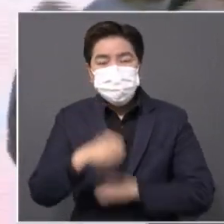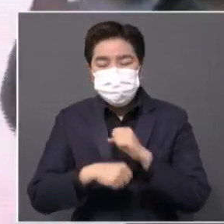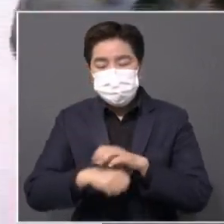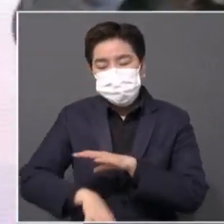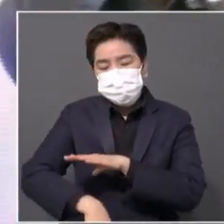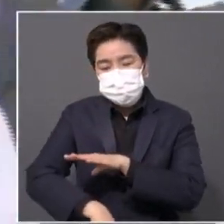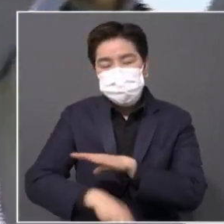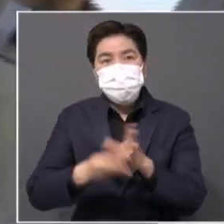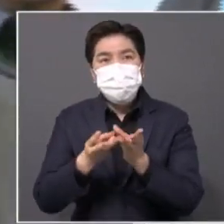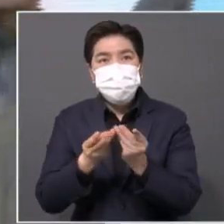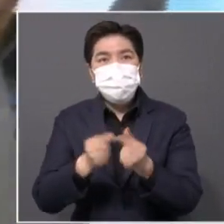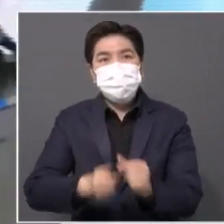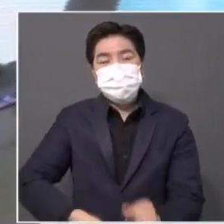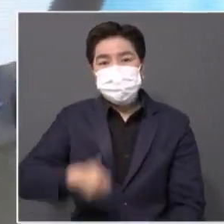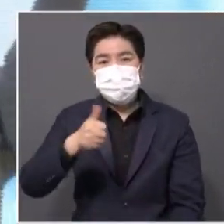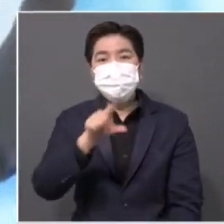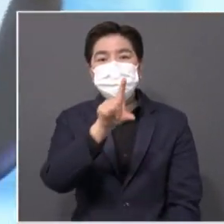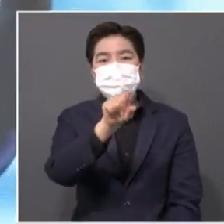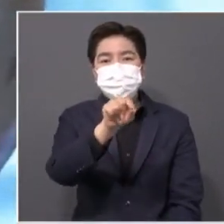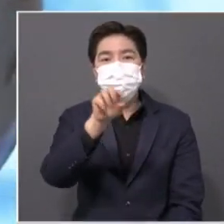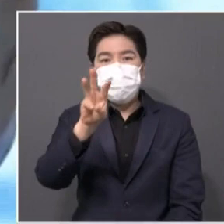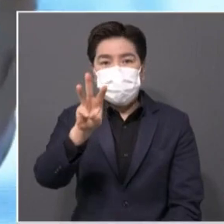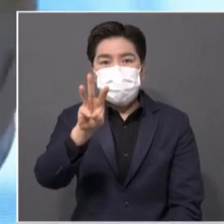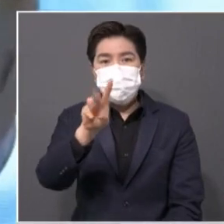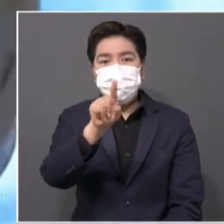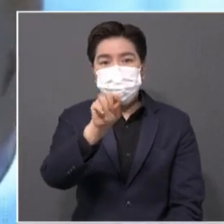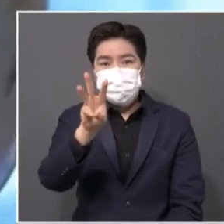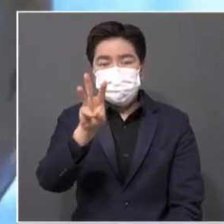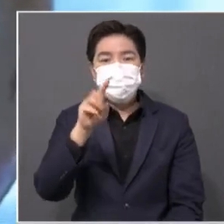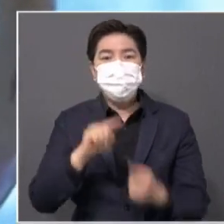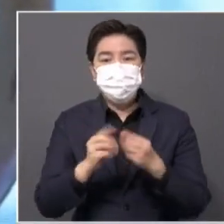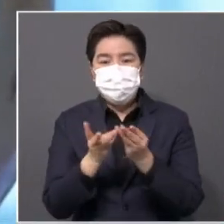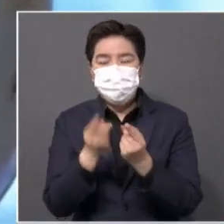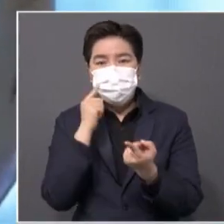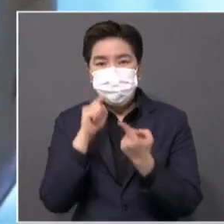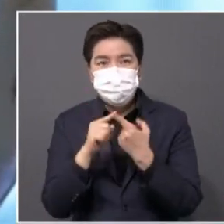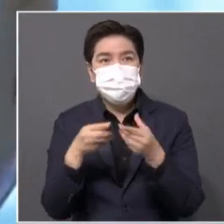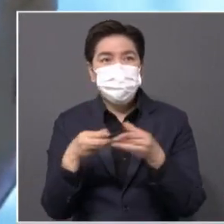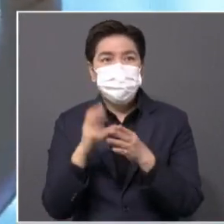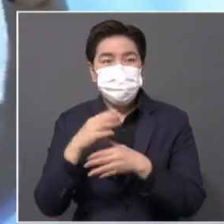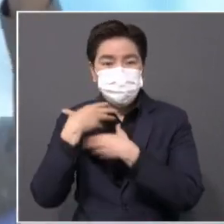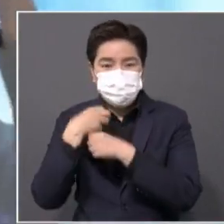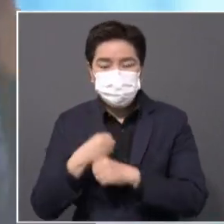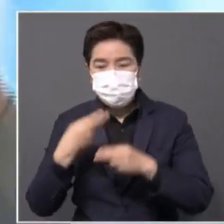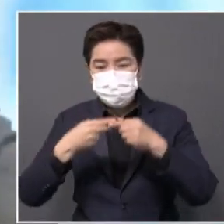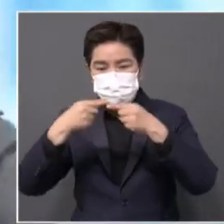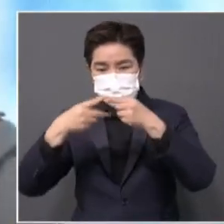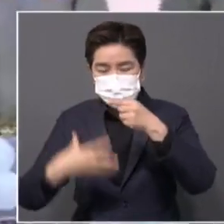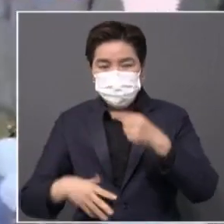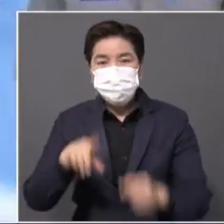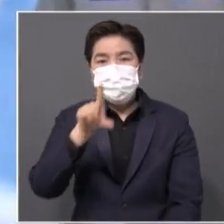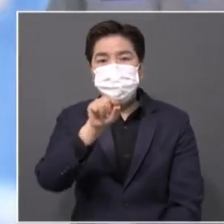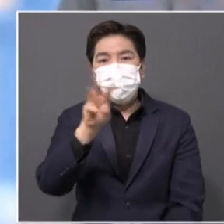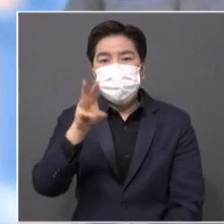เดียวนะคะสำหรับหมายเลขที่ประชาธิปัตย์ได้คือ 26ค่ะอันนี้ก็เป็นหมายเลขที่สำหรับบัญชีรายชื่อนะหมายเลข